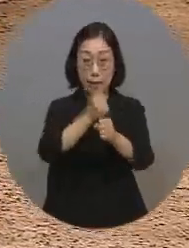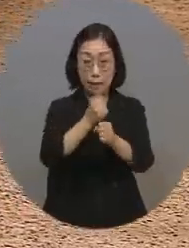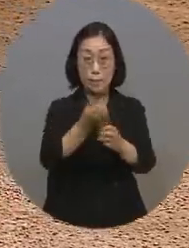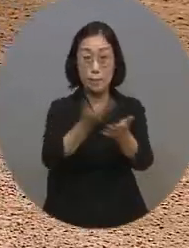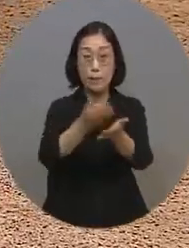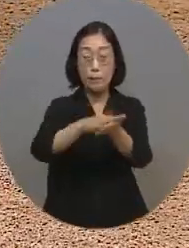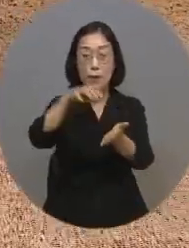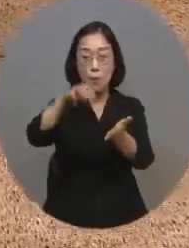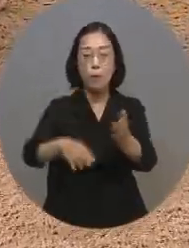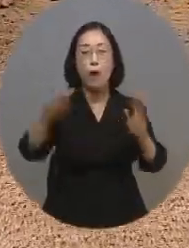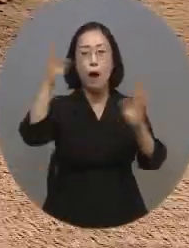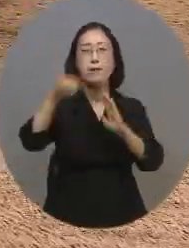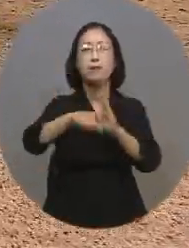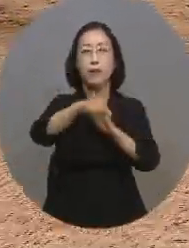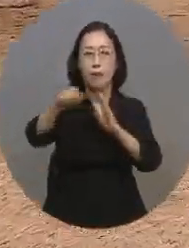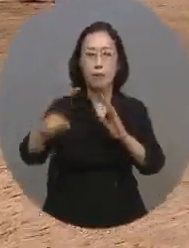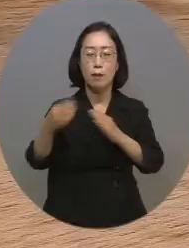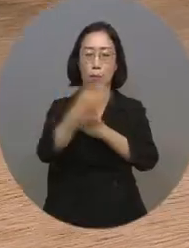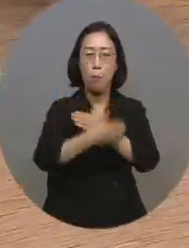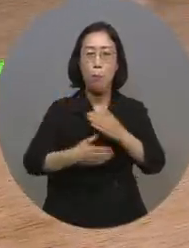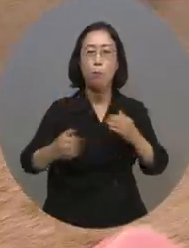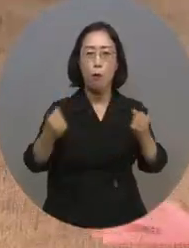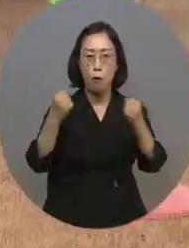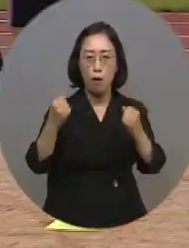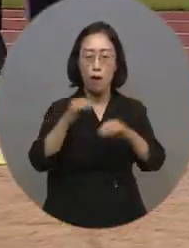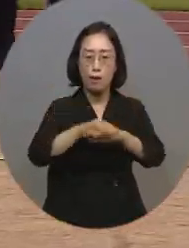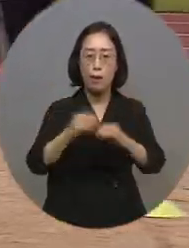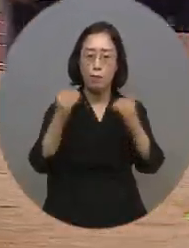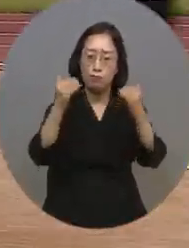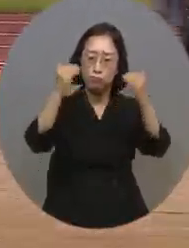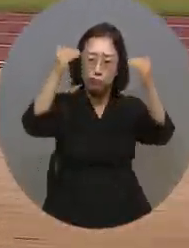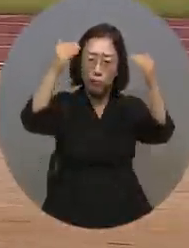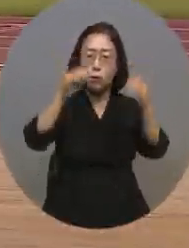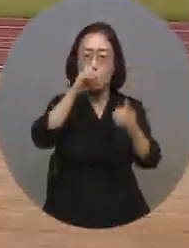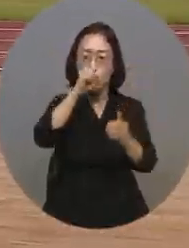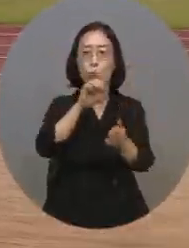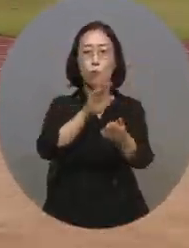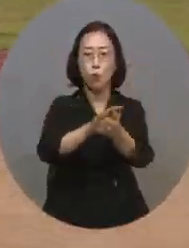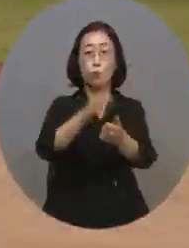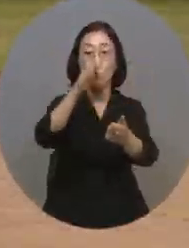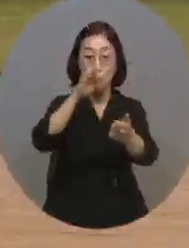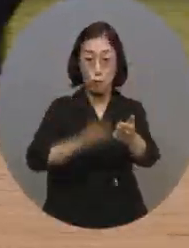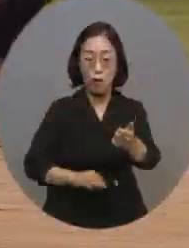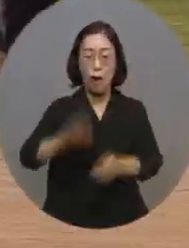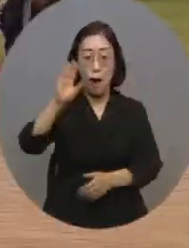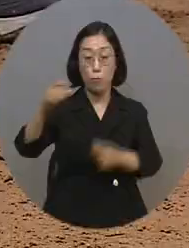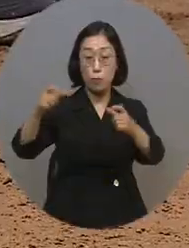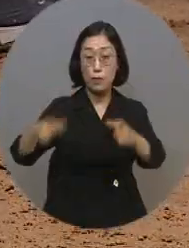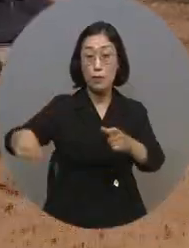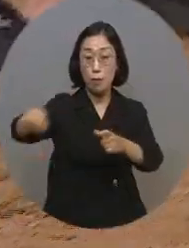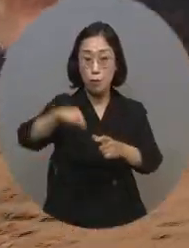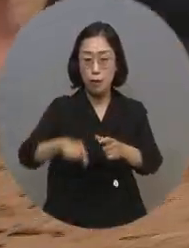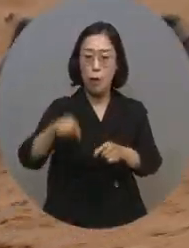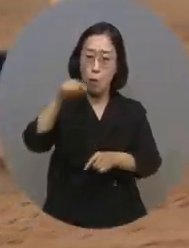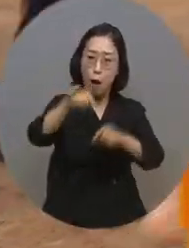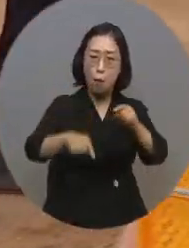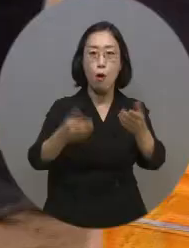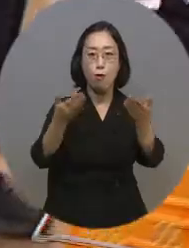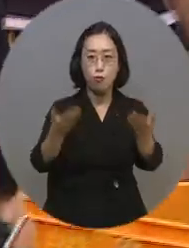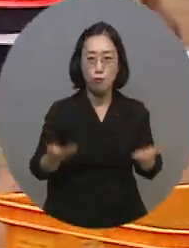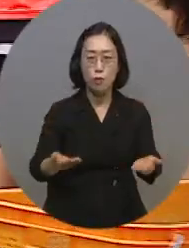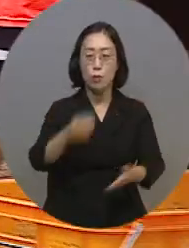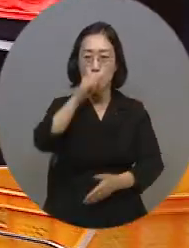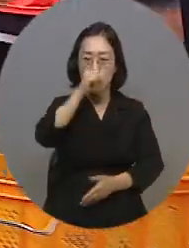길은 학생들이 건강한 청소년으로 성장하는 데 중요한 역할을 하고 나아가 지역사회의 휴식처로 자리 잡을